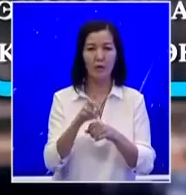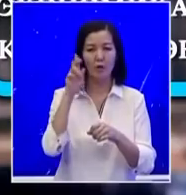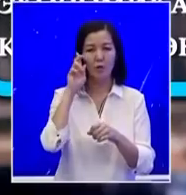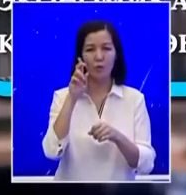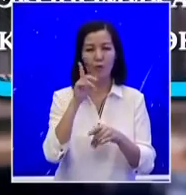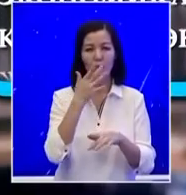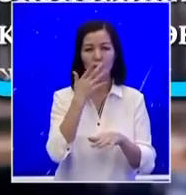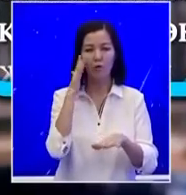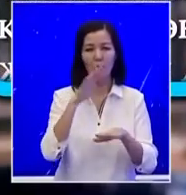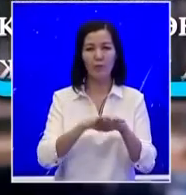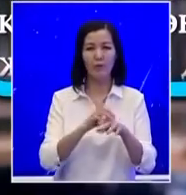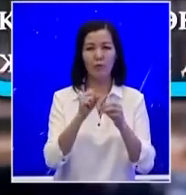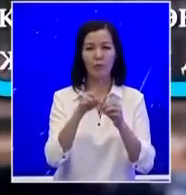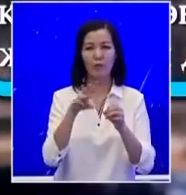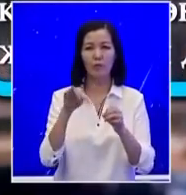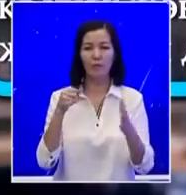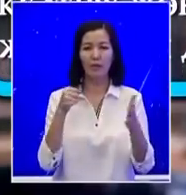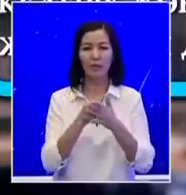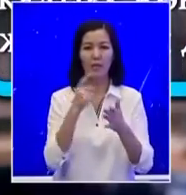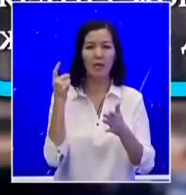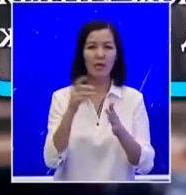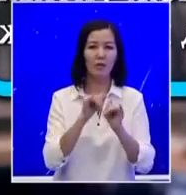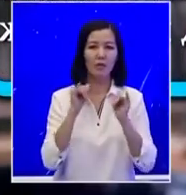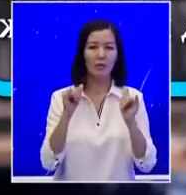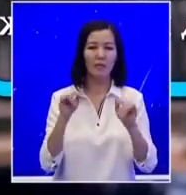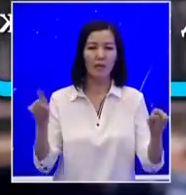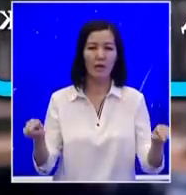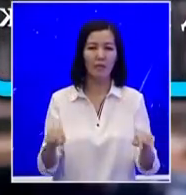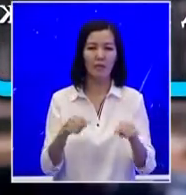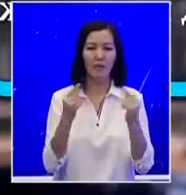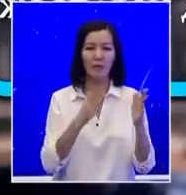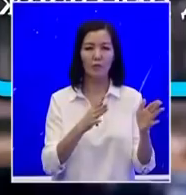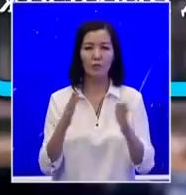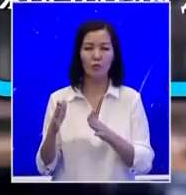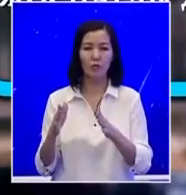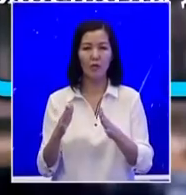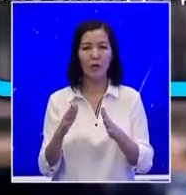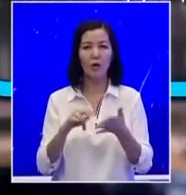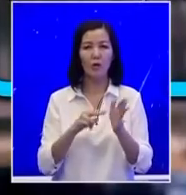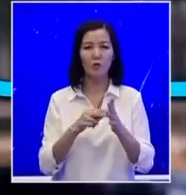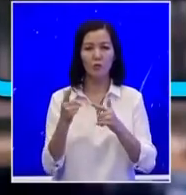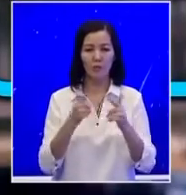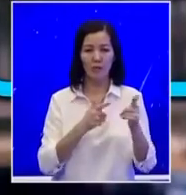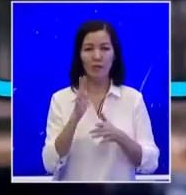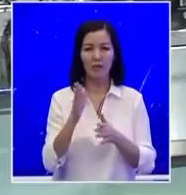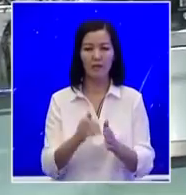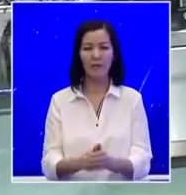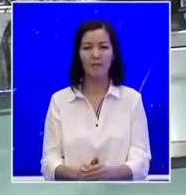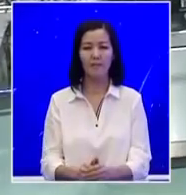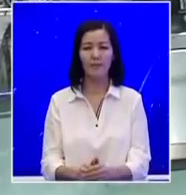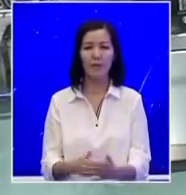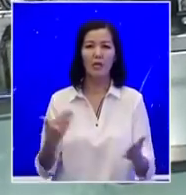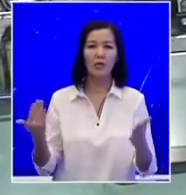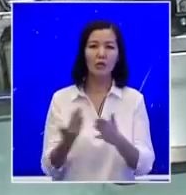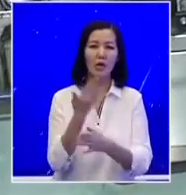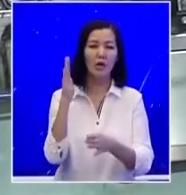ұлттық банкте 11 мамырға дейін экономикалық дамуды қалпына келтіру жөніндегі кешенді жоспар дайындайды. Жаңа